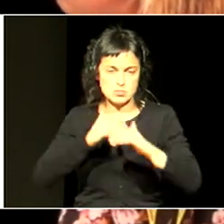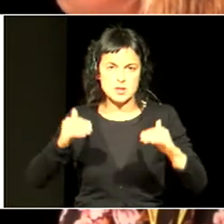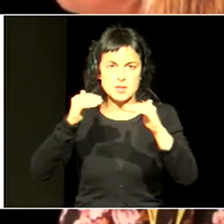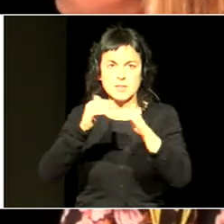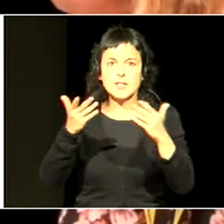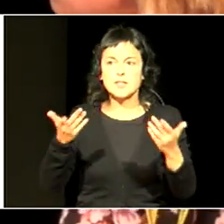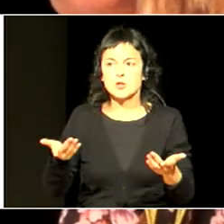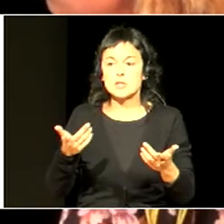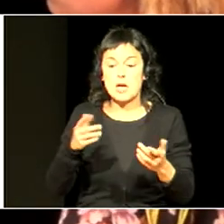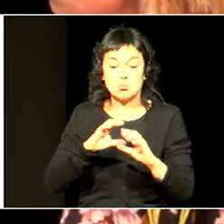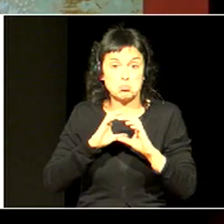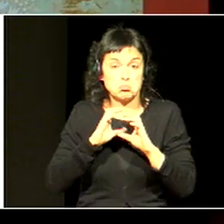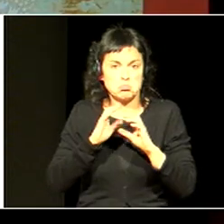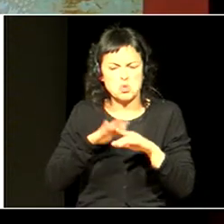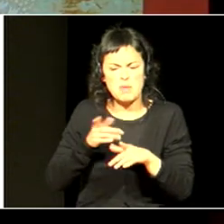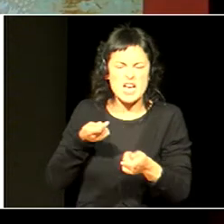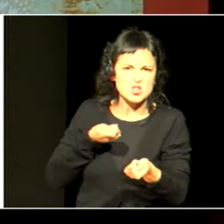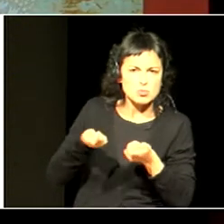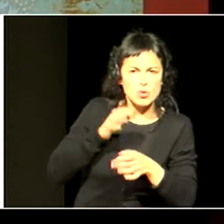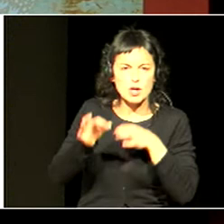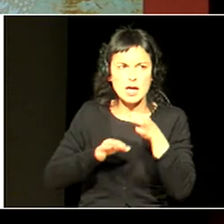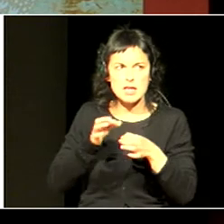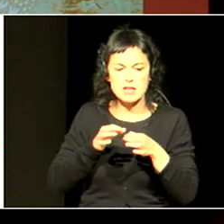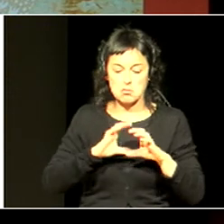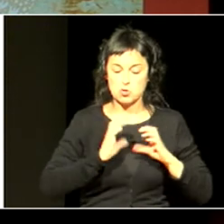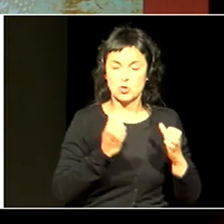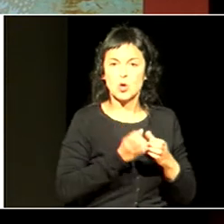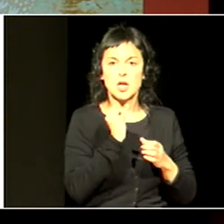eratu zen, bai, edo eratu genuen innova taldea. Eta,